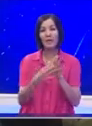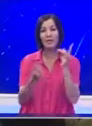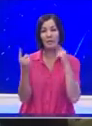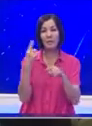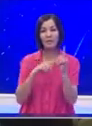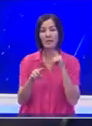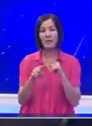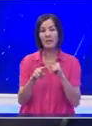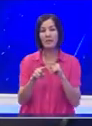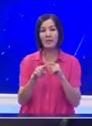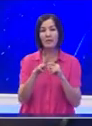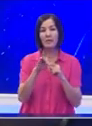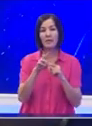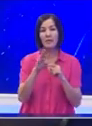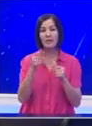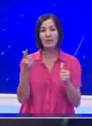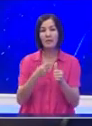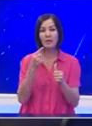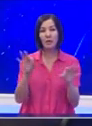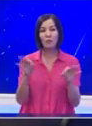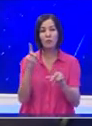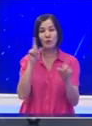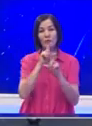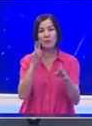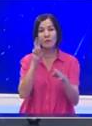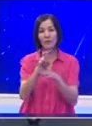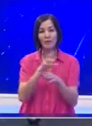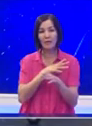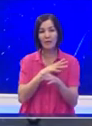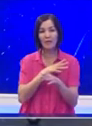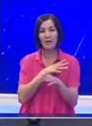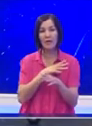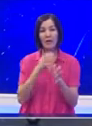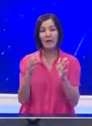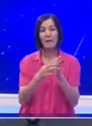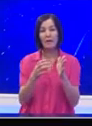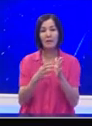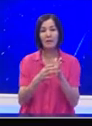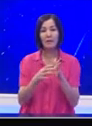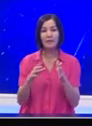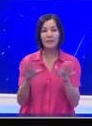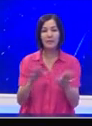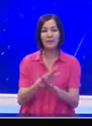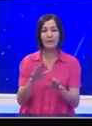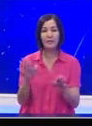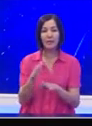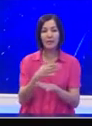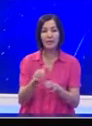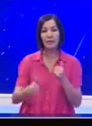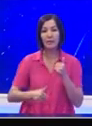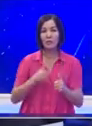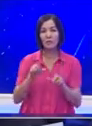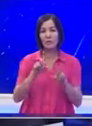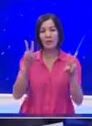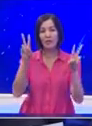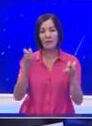Тілендиев атындағы балалар музыка мектебіне де барды. Мектеп өнерпаздары рәміздерім мақтанышым атты концерттік бағдарламасын ұсынып, әндерін